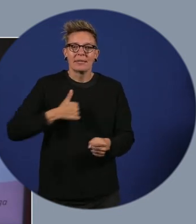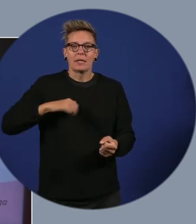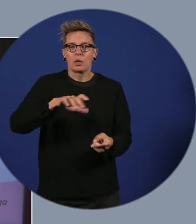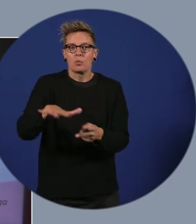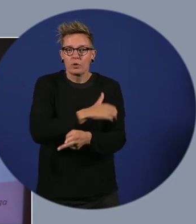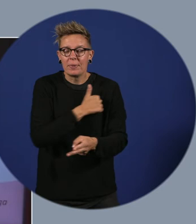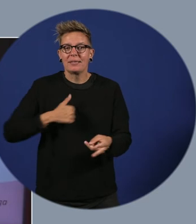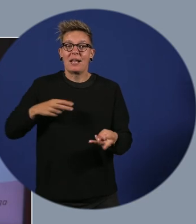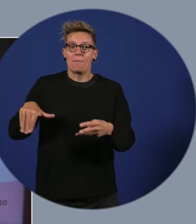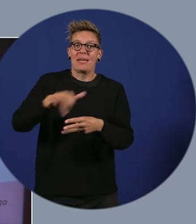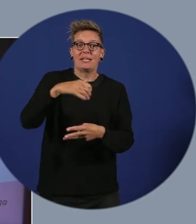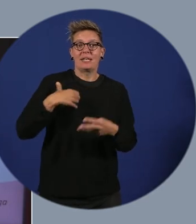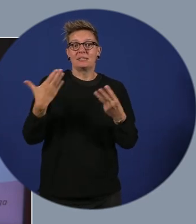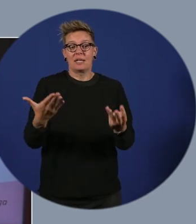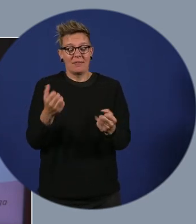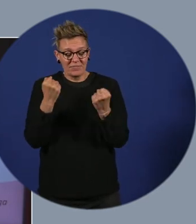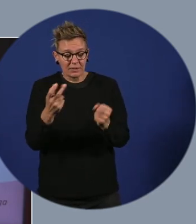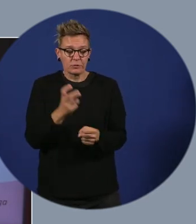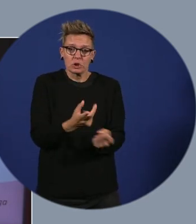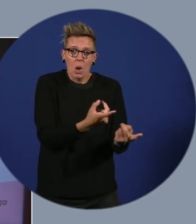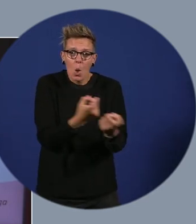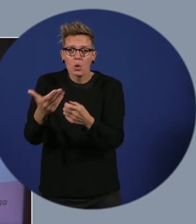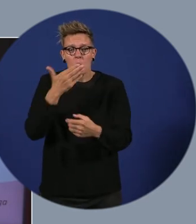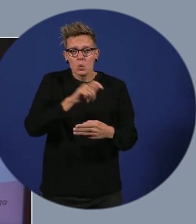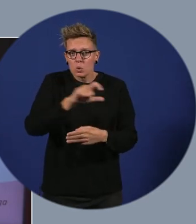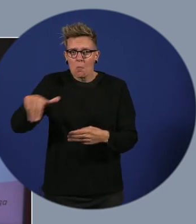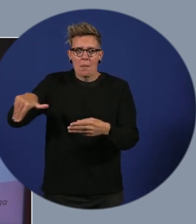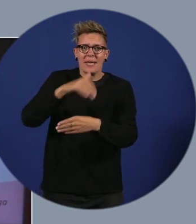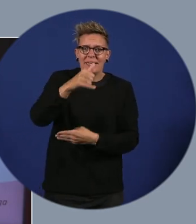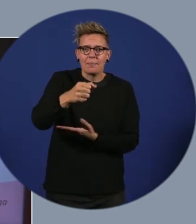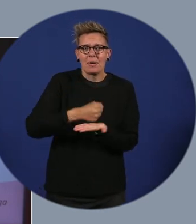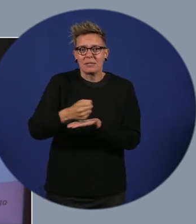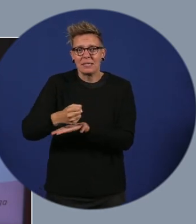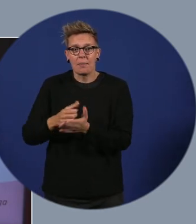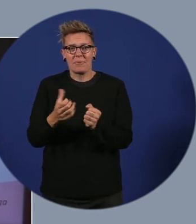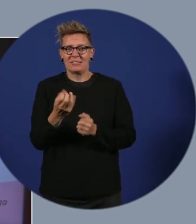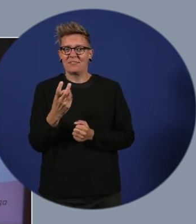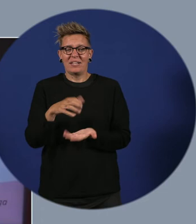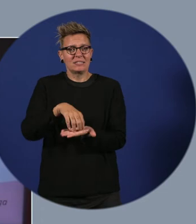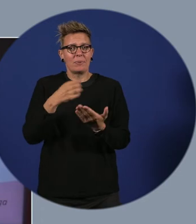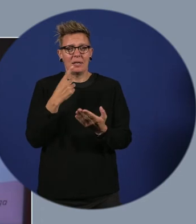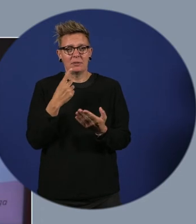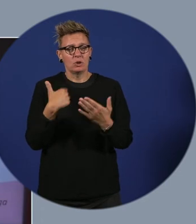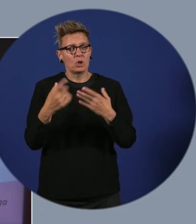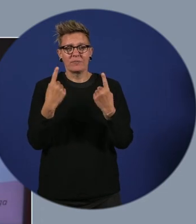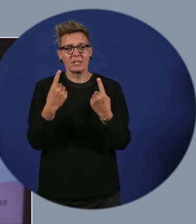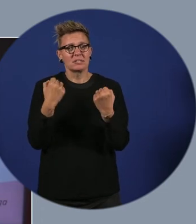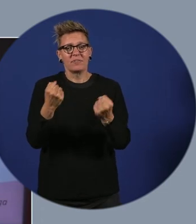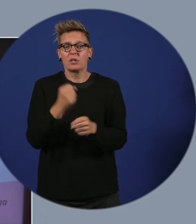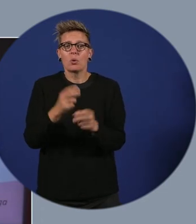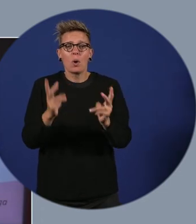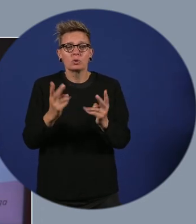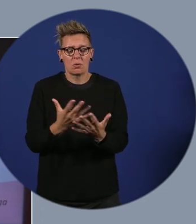i riksdagen. Så att det är viktigt att vi får in unga. Men sen gör civilsamhället ett fantastiskt viktigt jobb också.